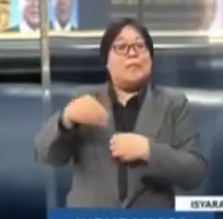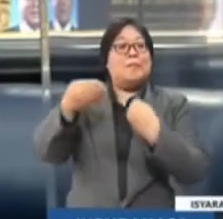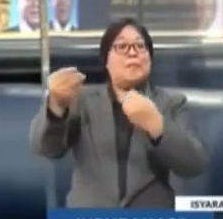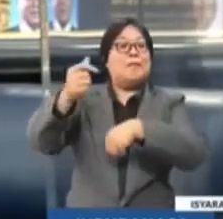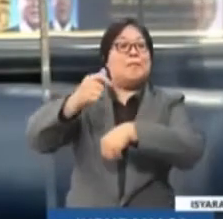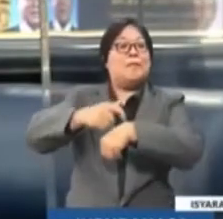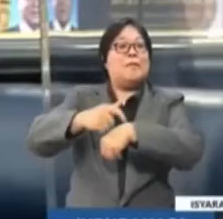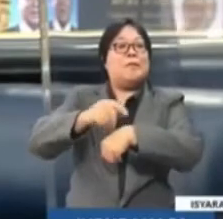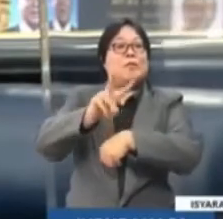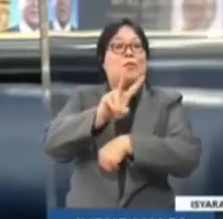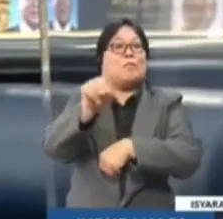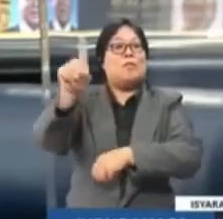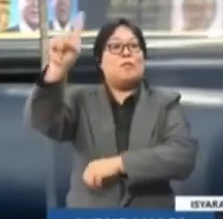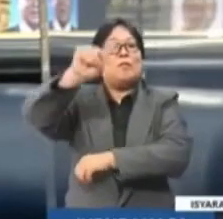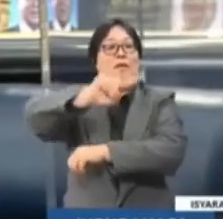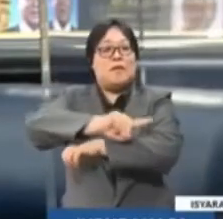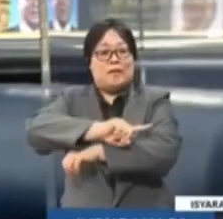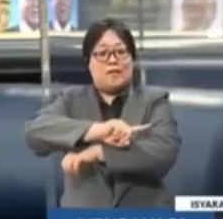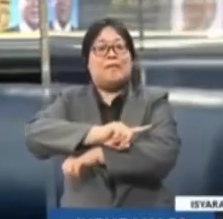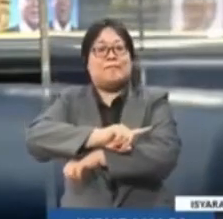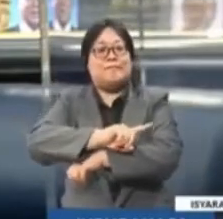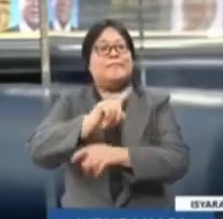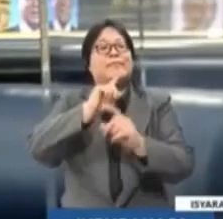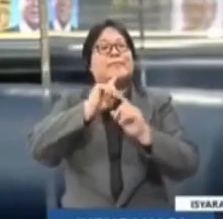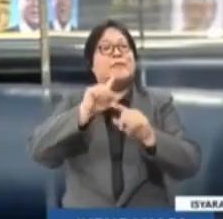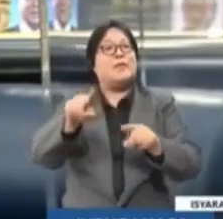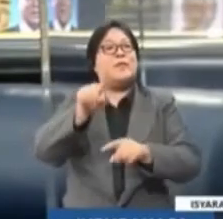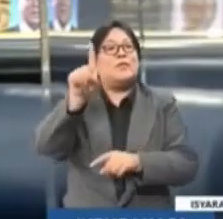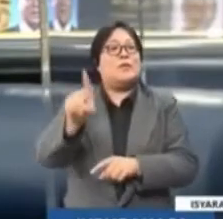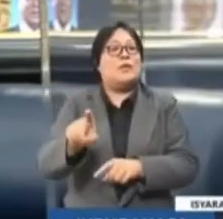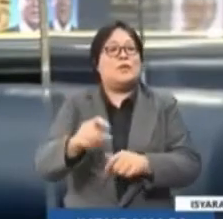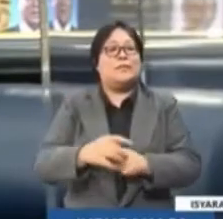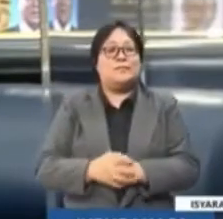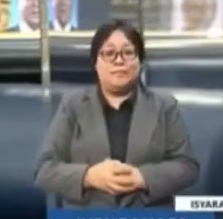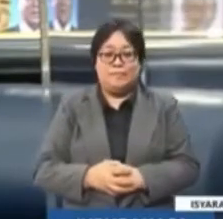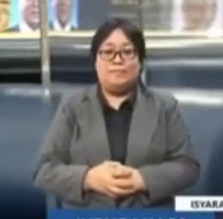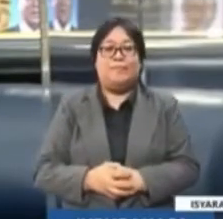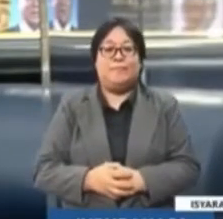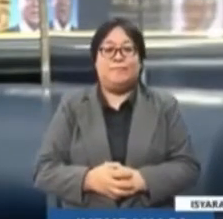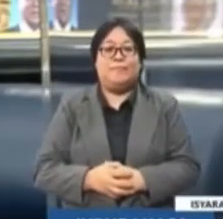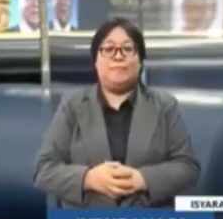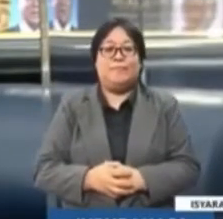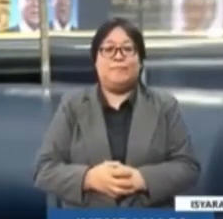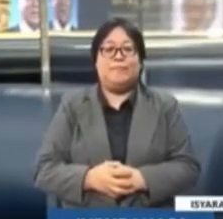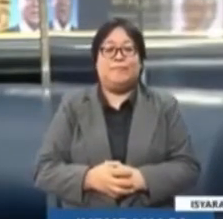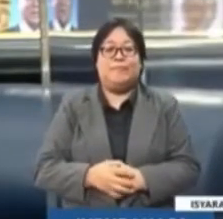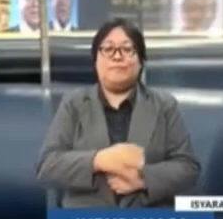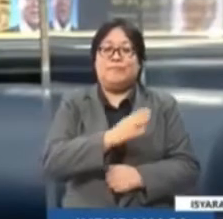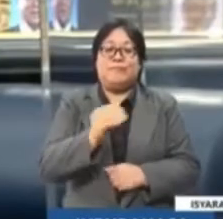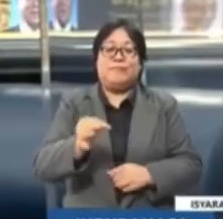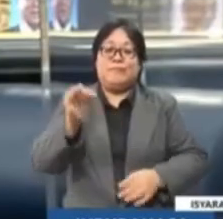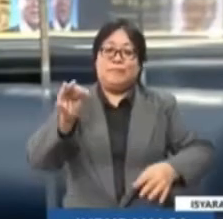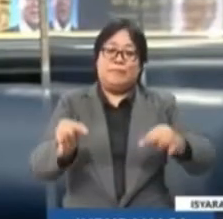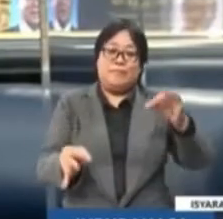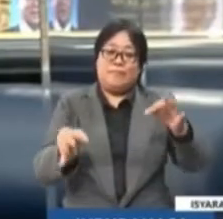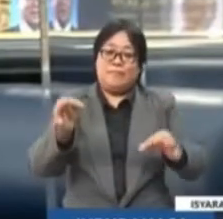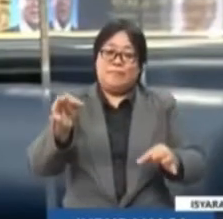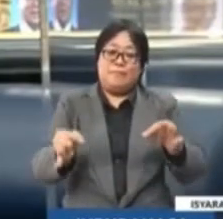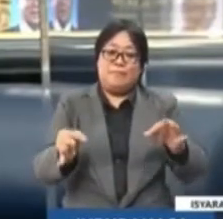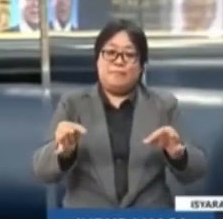diberi tempo 21 hari untuk menjawab soalan tersebut tujuan list Hai dan jika